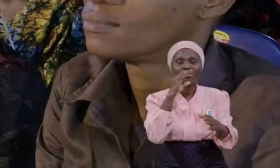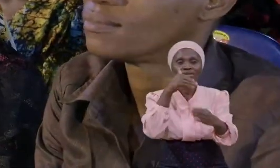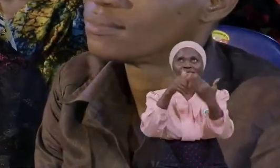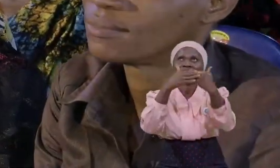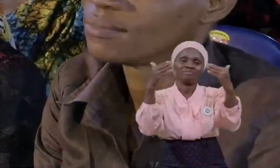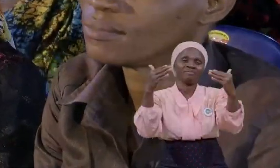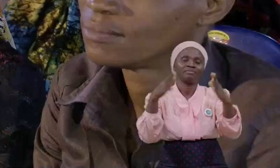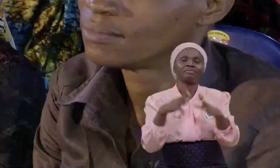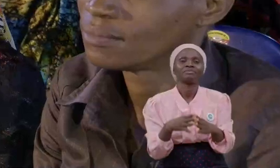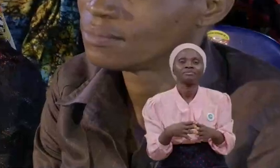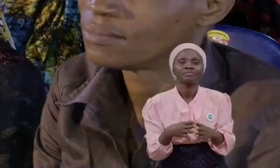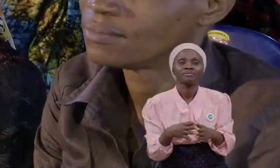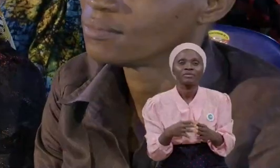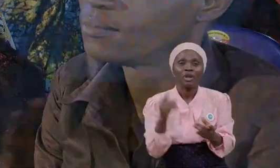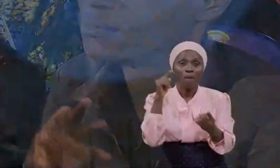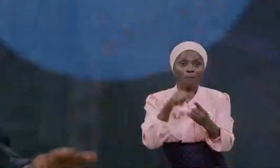Troisième point maintenant.